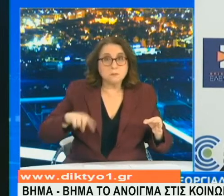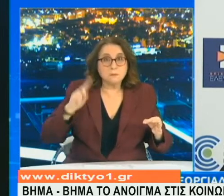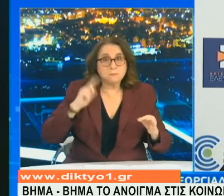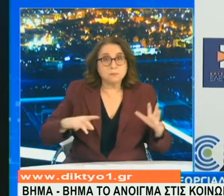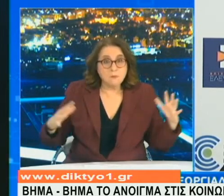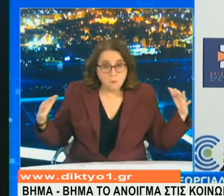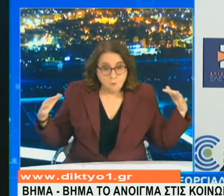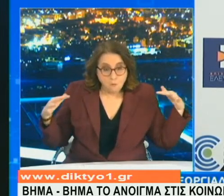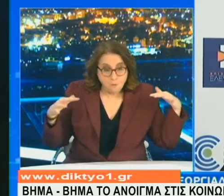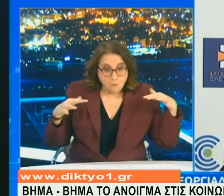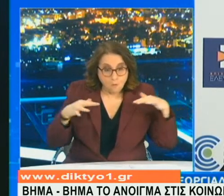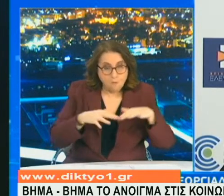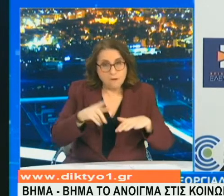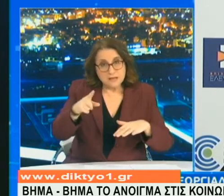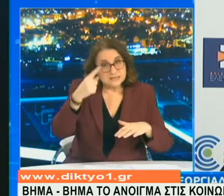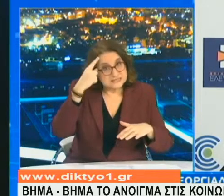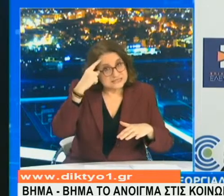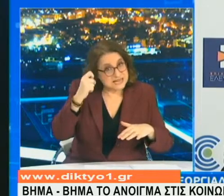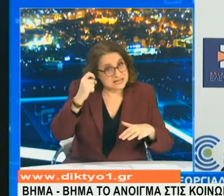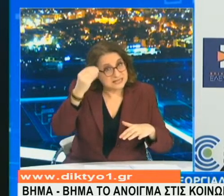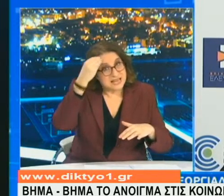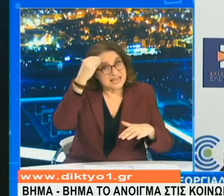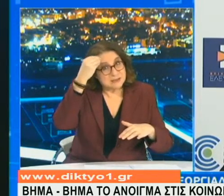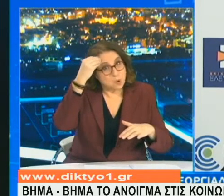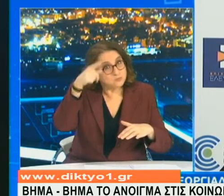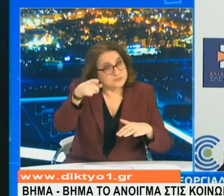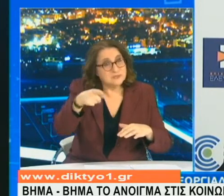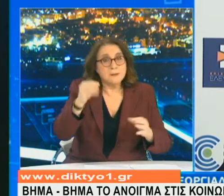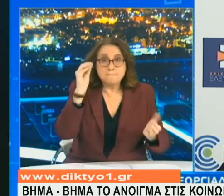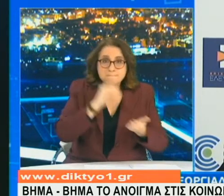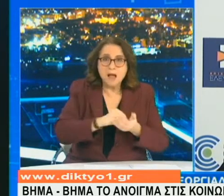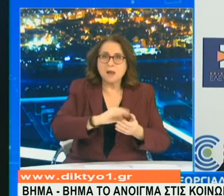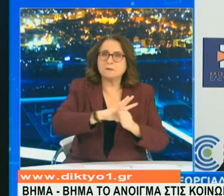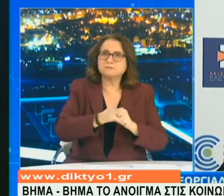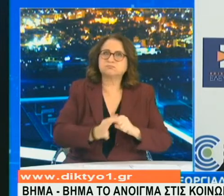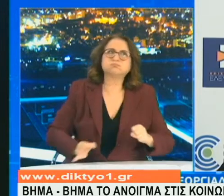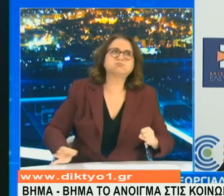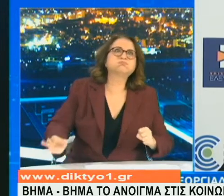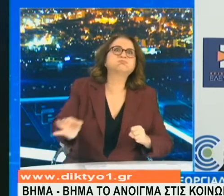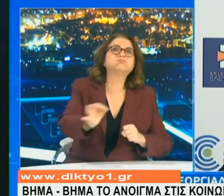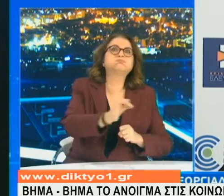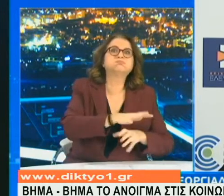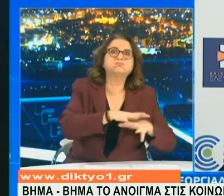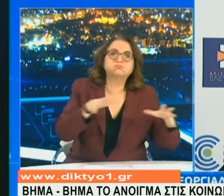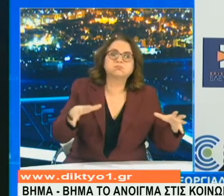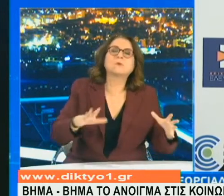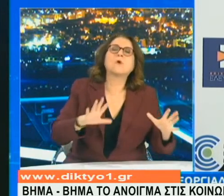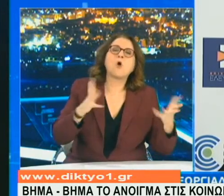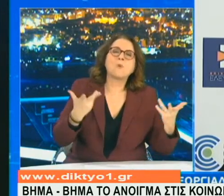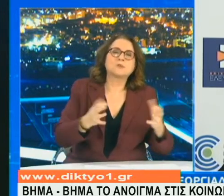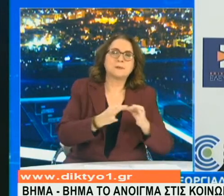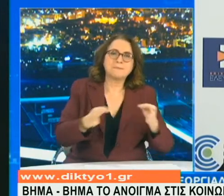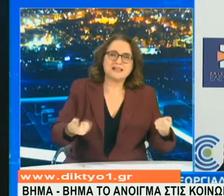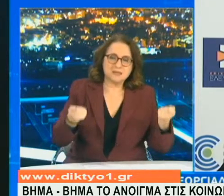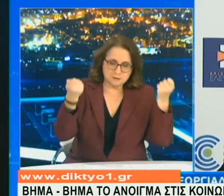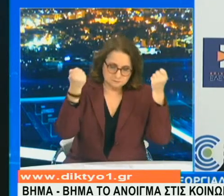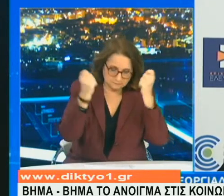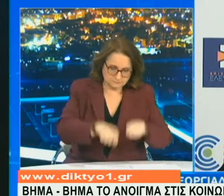ρισκάρουμε επανεμφάνιση της πανδημίας και άρα άμεση απόσυρση των μέτρων. Δεν υπάρχει άλλος τρόπος.